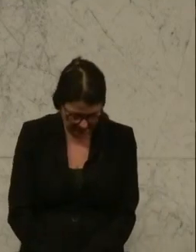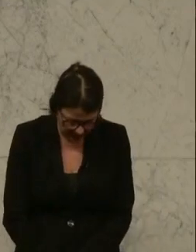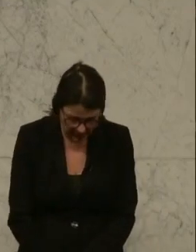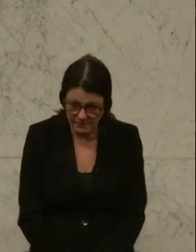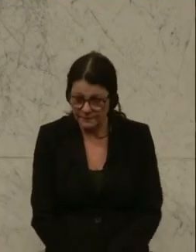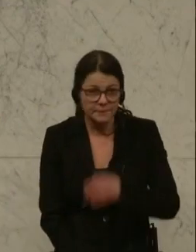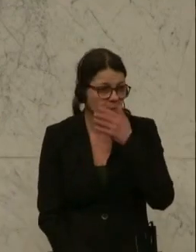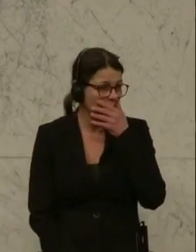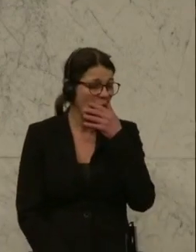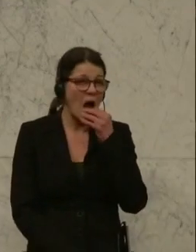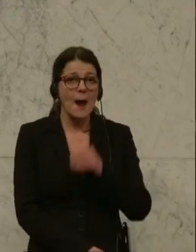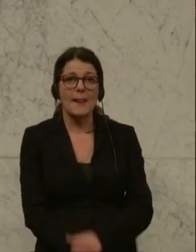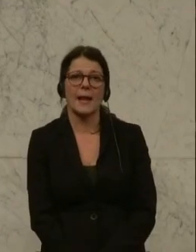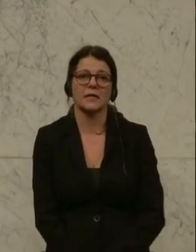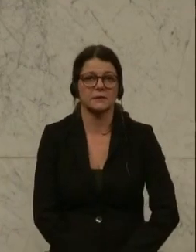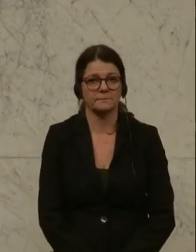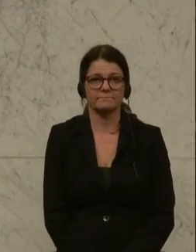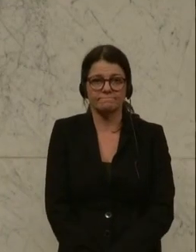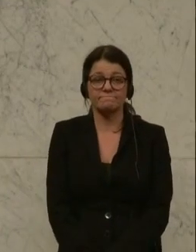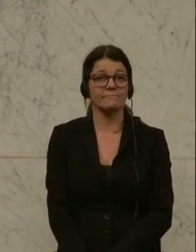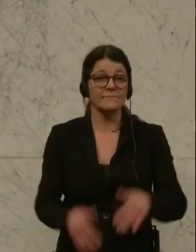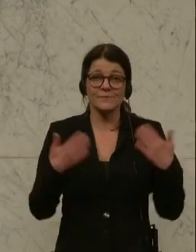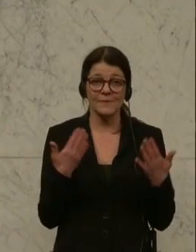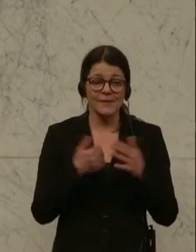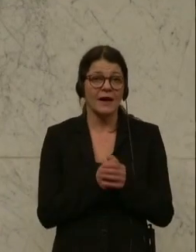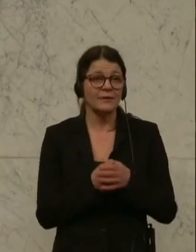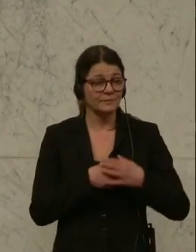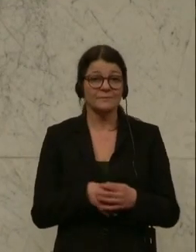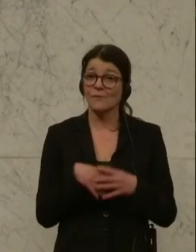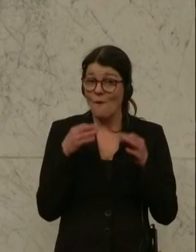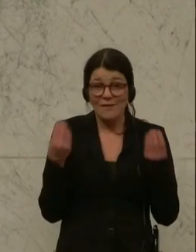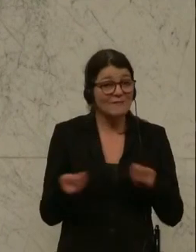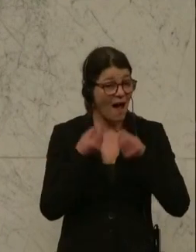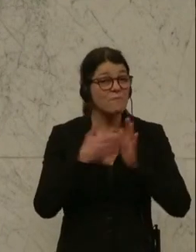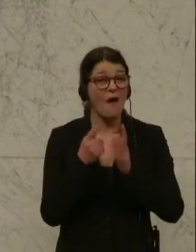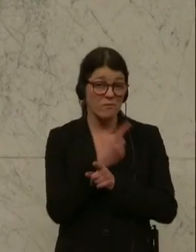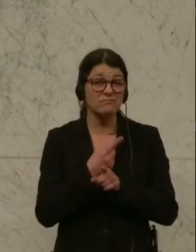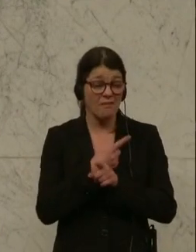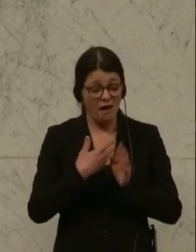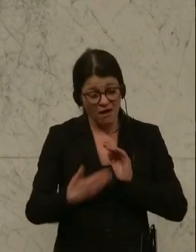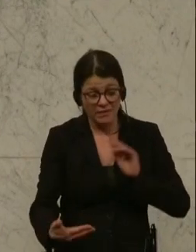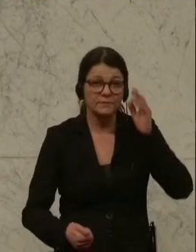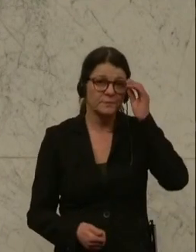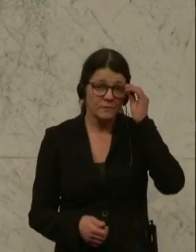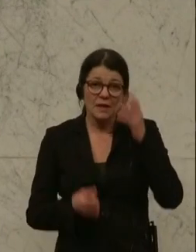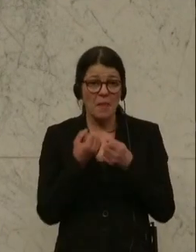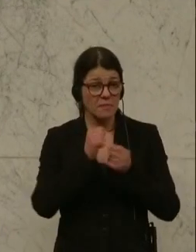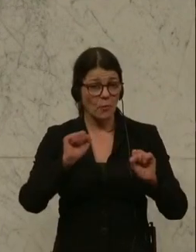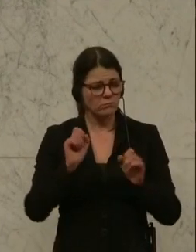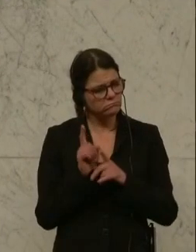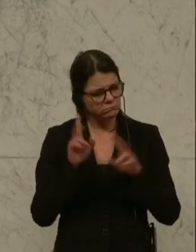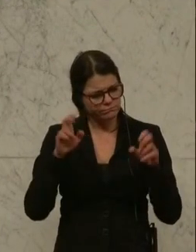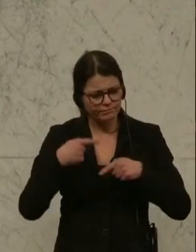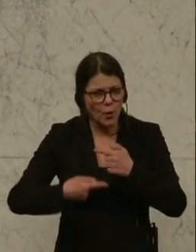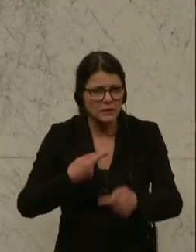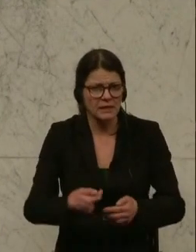und jetzt ist Wolfgang Gerstl von der ÖVP am Wort Ding braucht Weile Demokratie ist ein Prozess